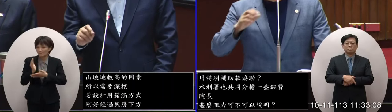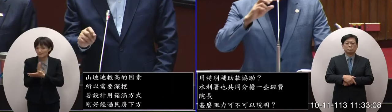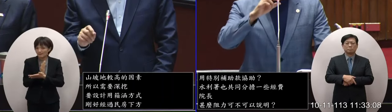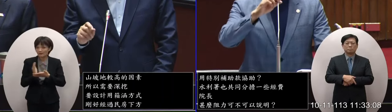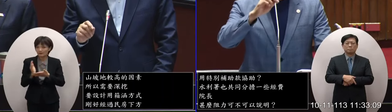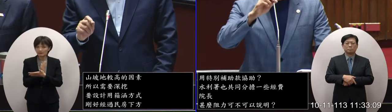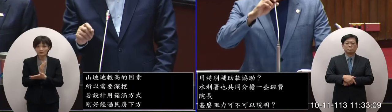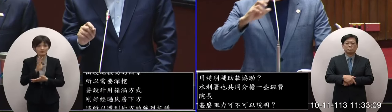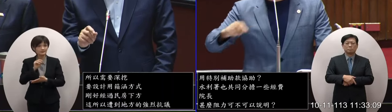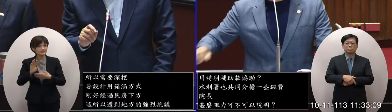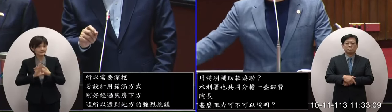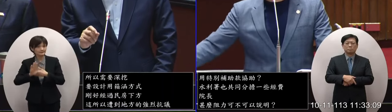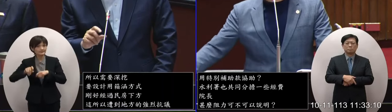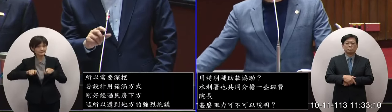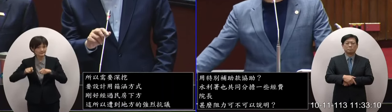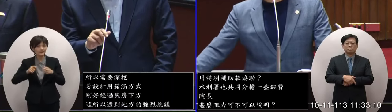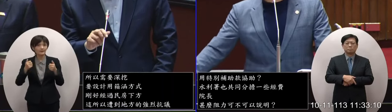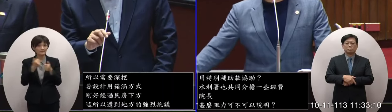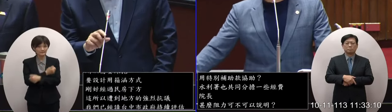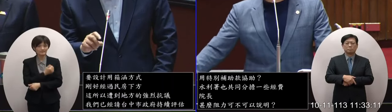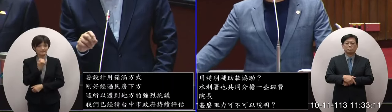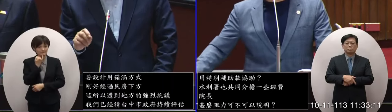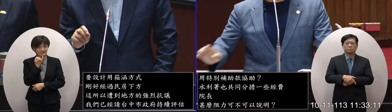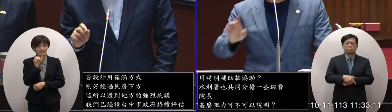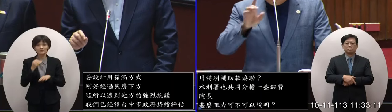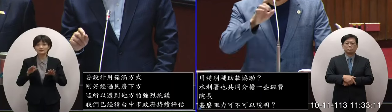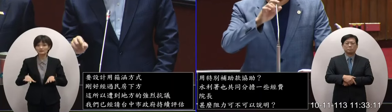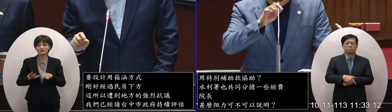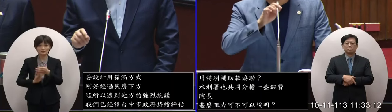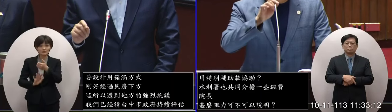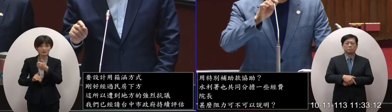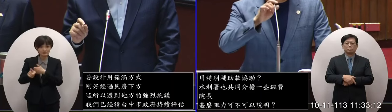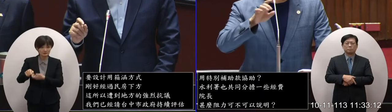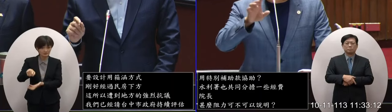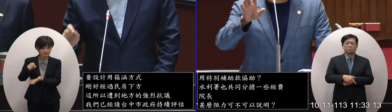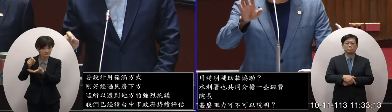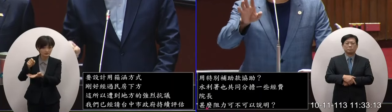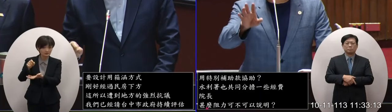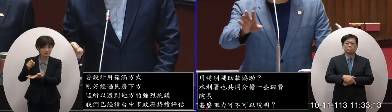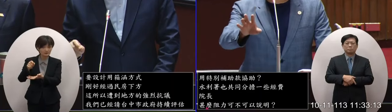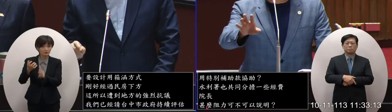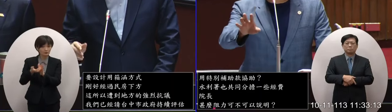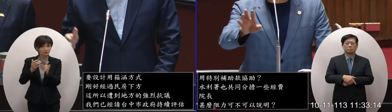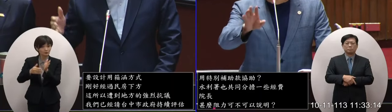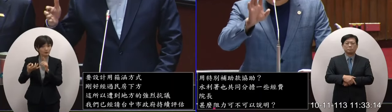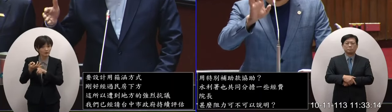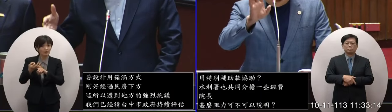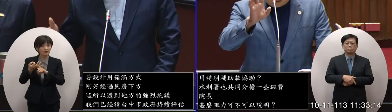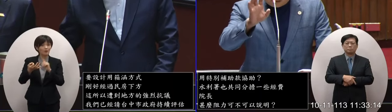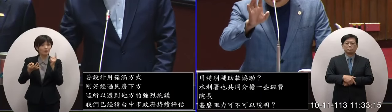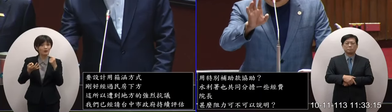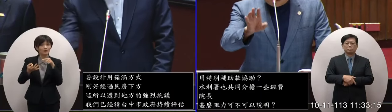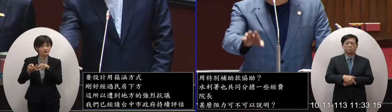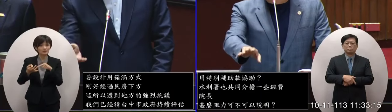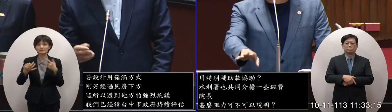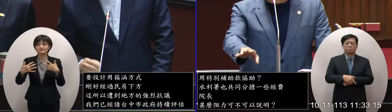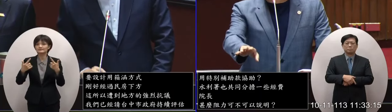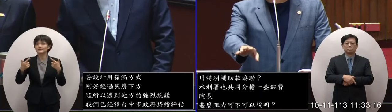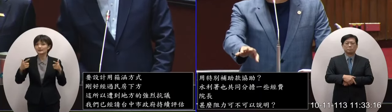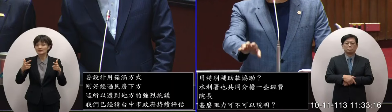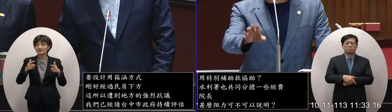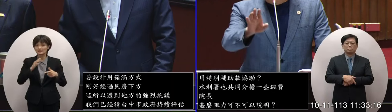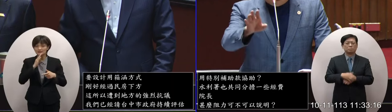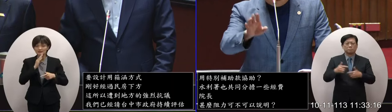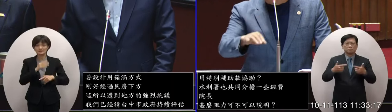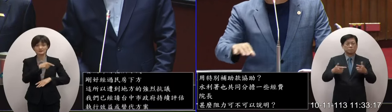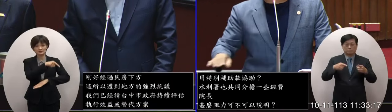或者替代方案，所以现在应该不是委员你指教的这个预算的问题，而是那个通过的